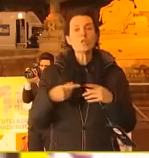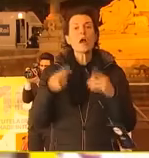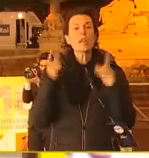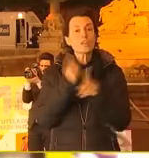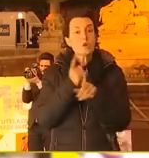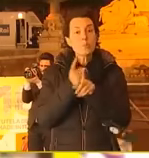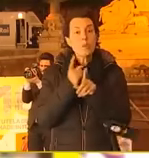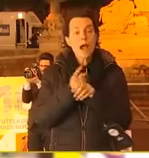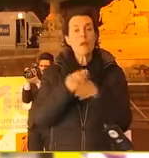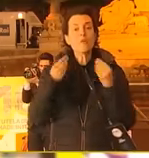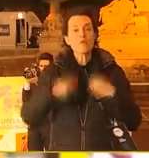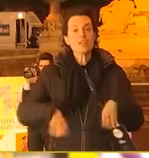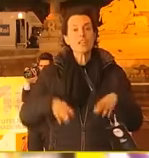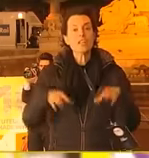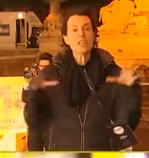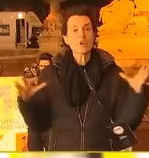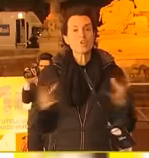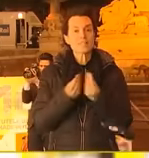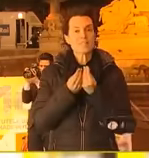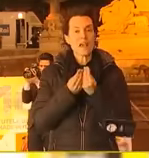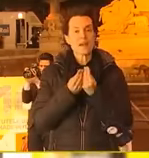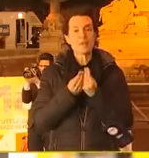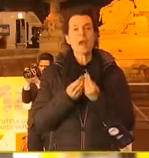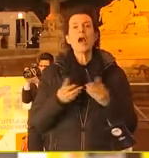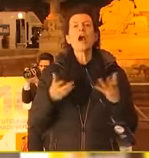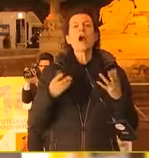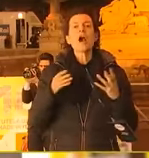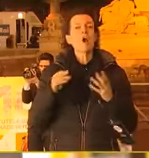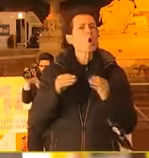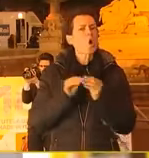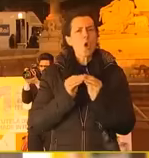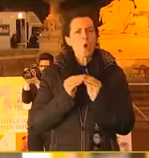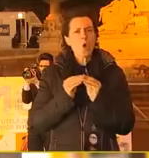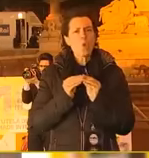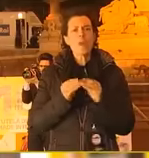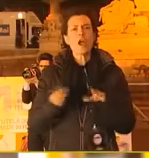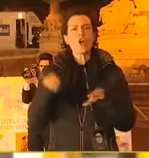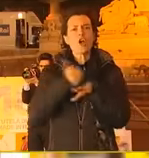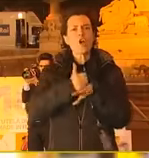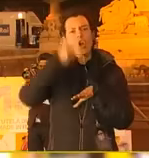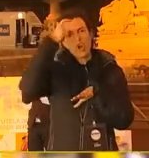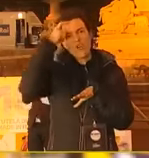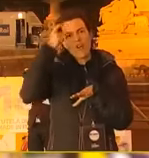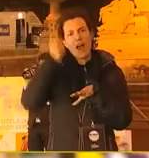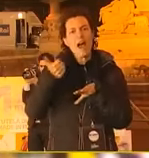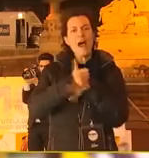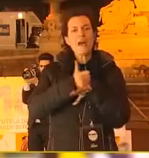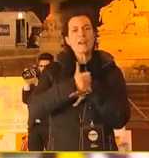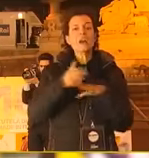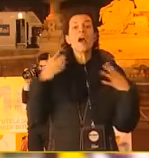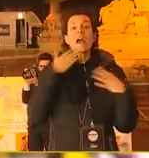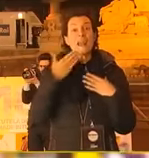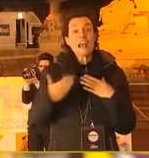sapete come? Andando al governo del paese con Luigi Di Maio.